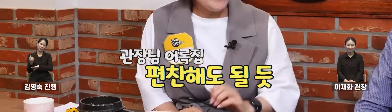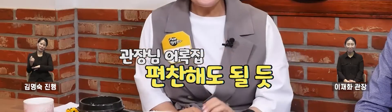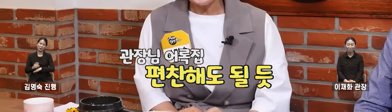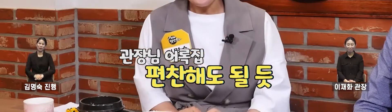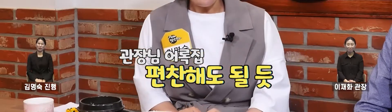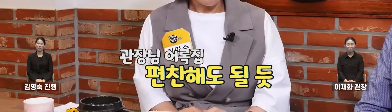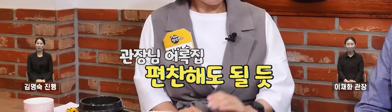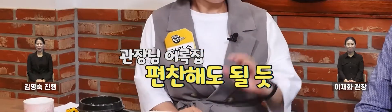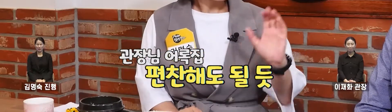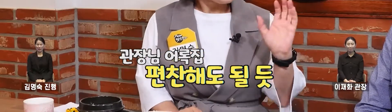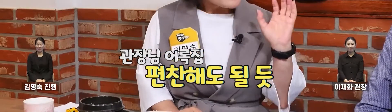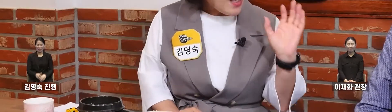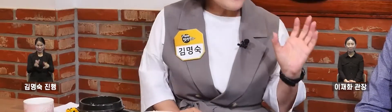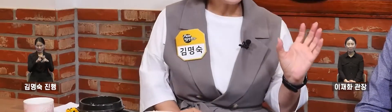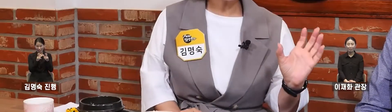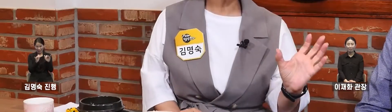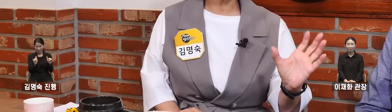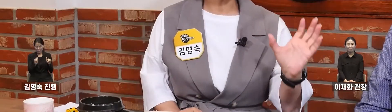되겠어요.